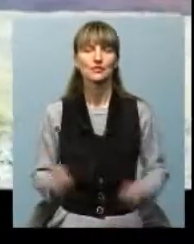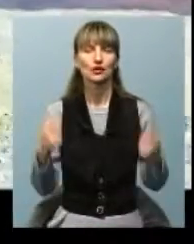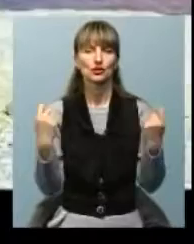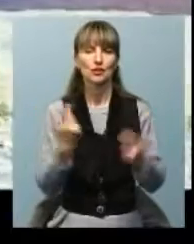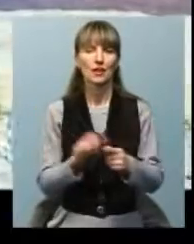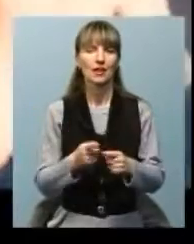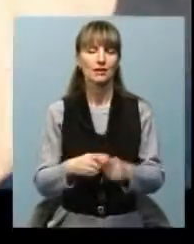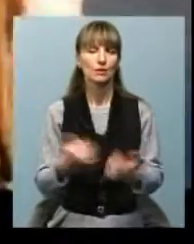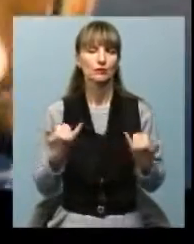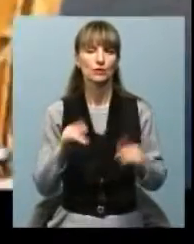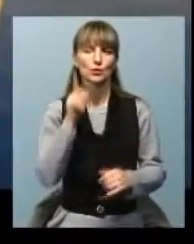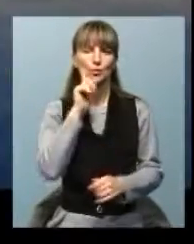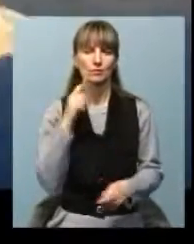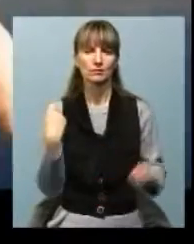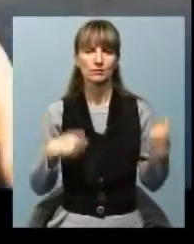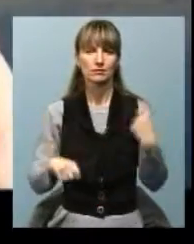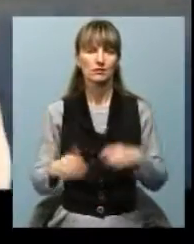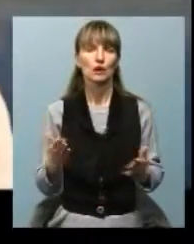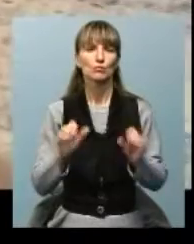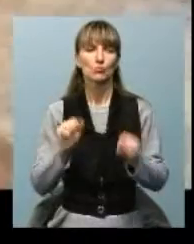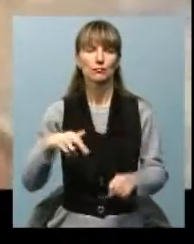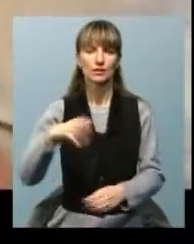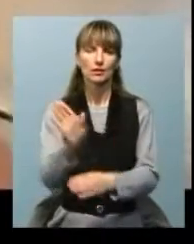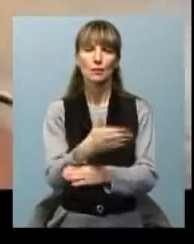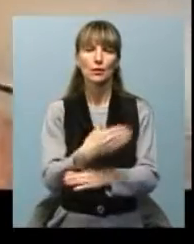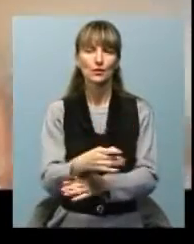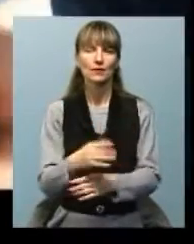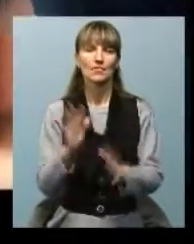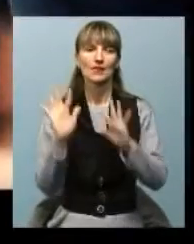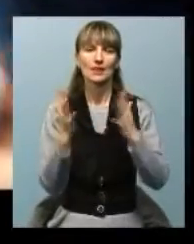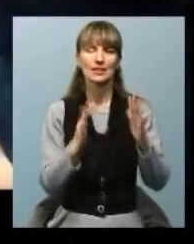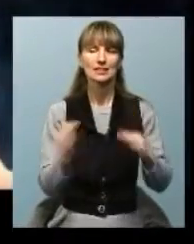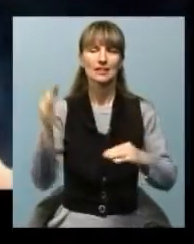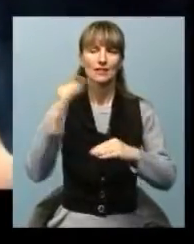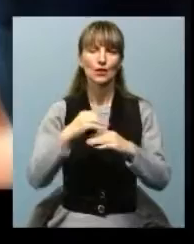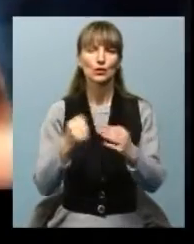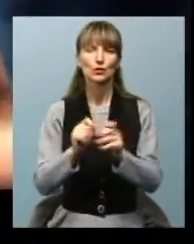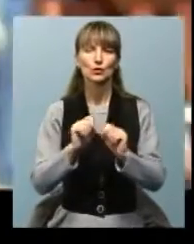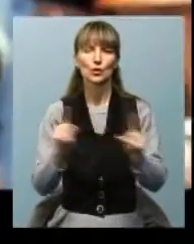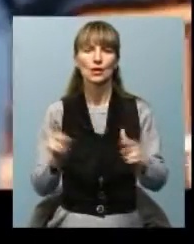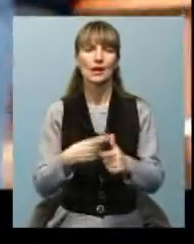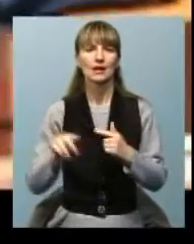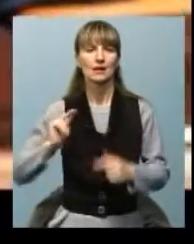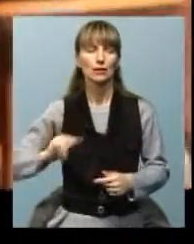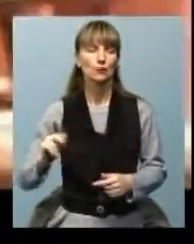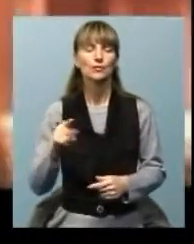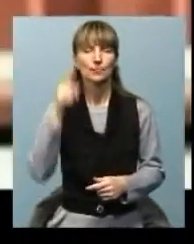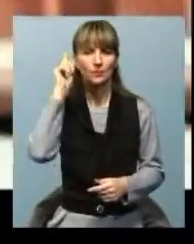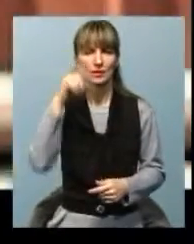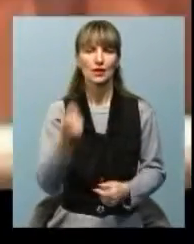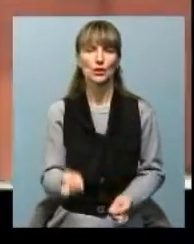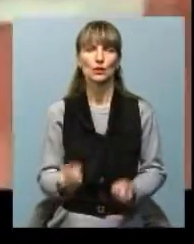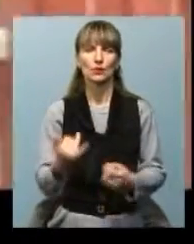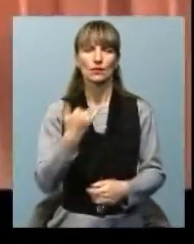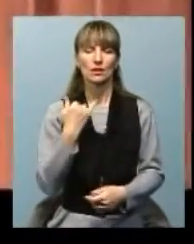Джинси – це універсальне вбрання, в якому можна піти на прогулянку в ліс, на вечірку, до школи чи на роботу. А чи знаєте ви,